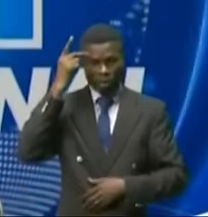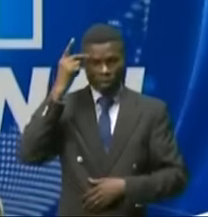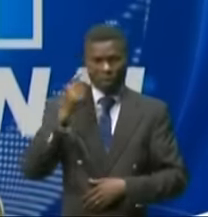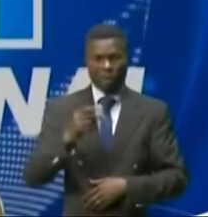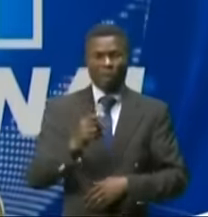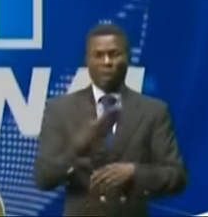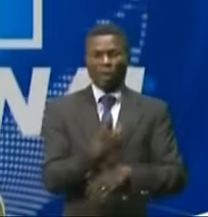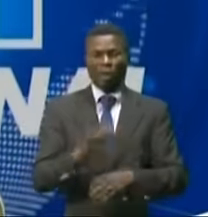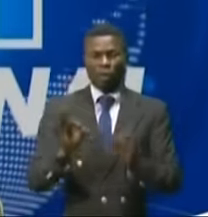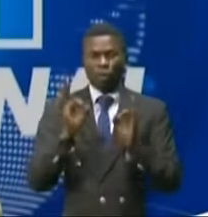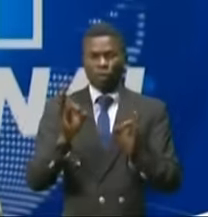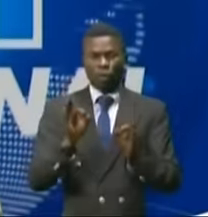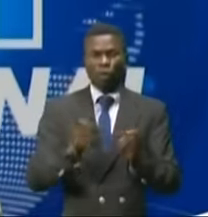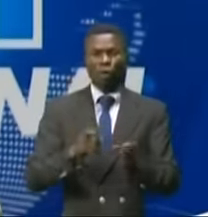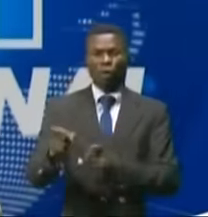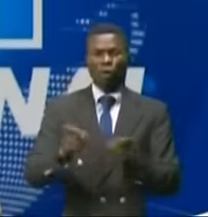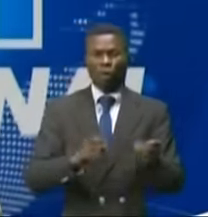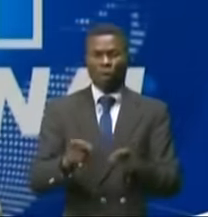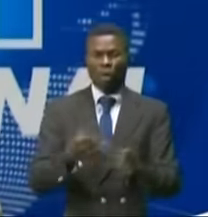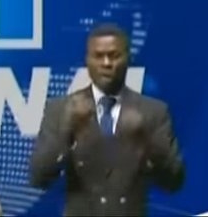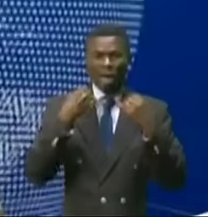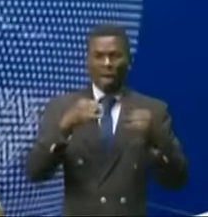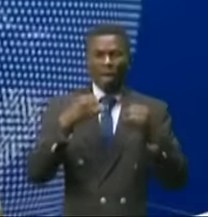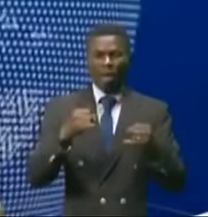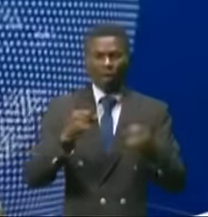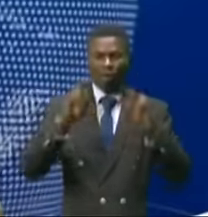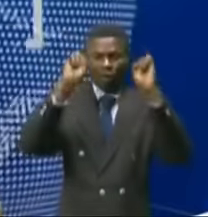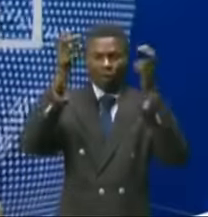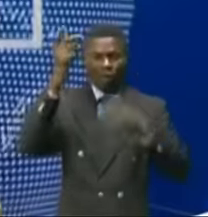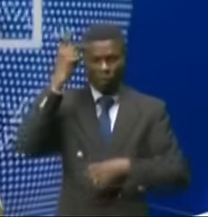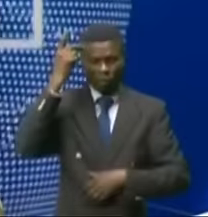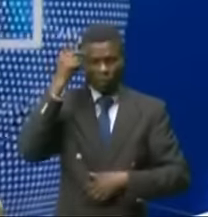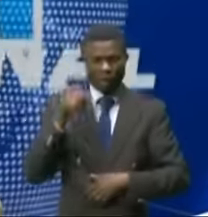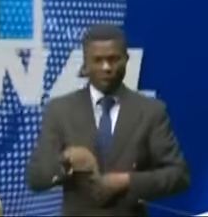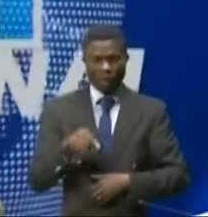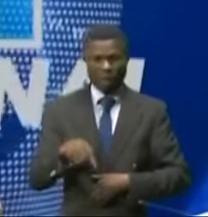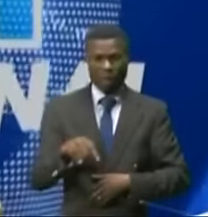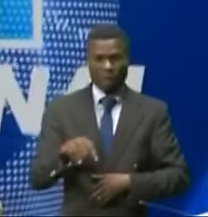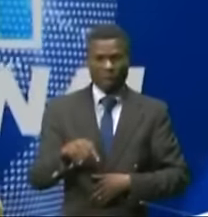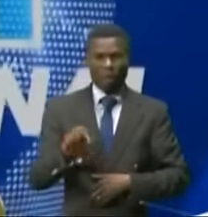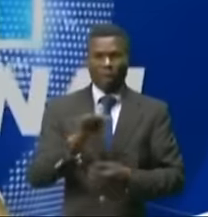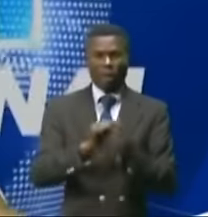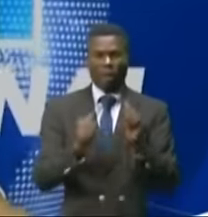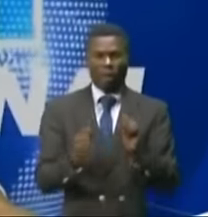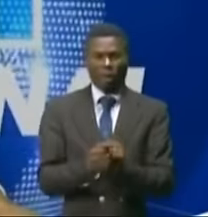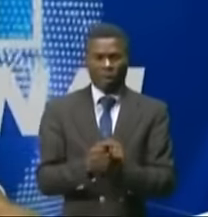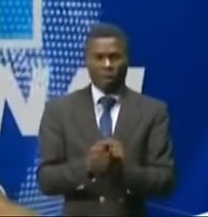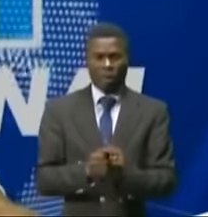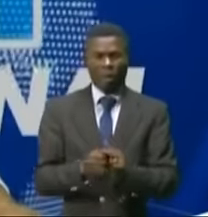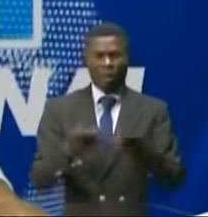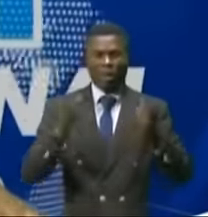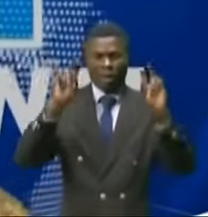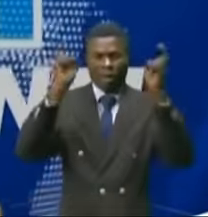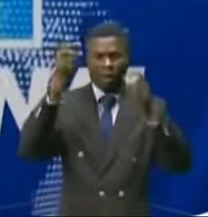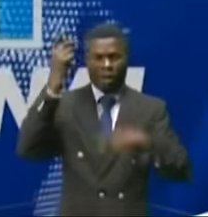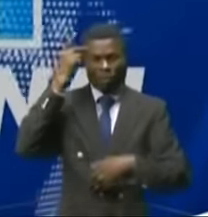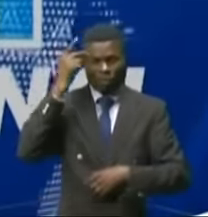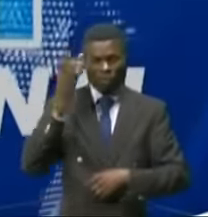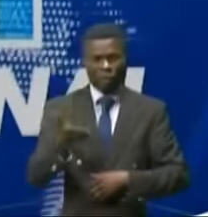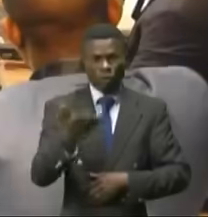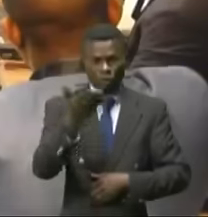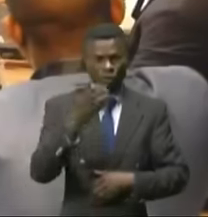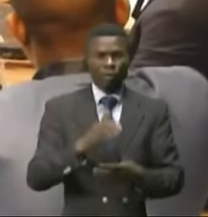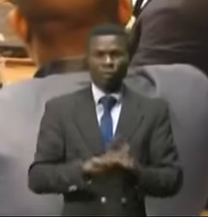nouveau dispositif pour la gestion des données urbaines. Nous sommes ici dans le secteur de l'urbanisme. C'est un reportage de